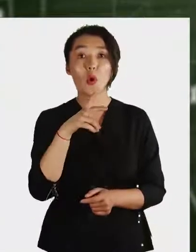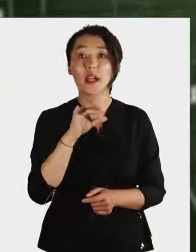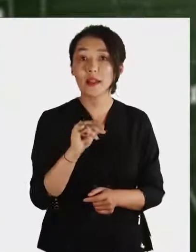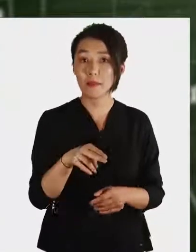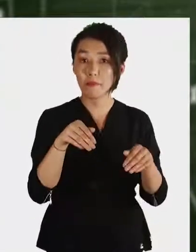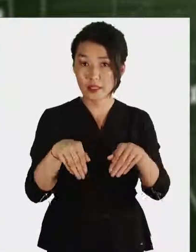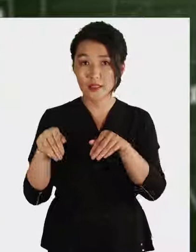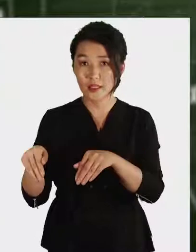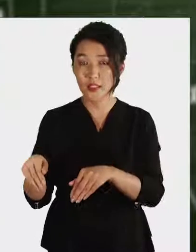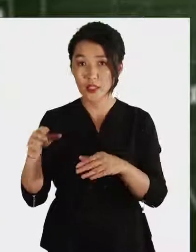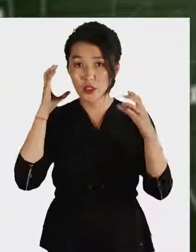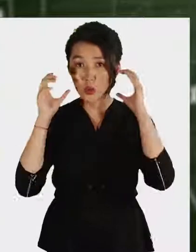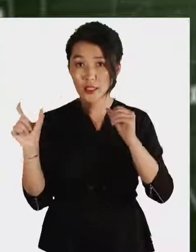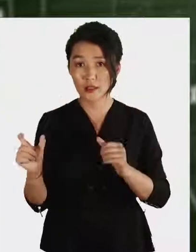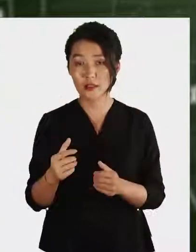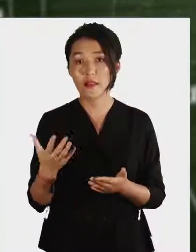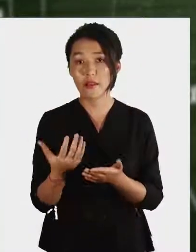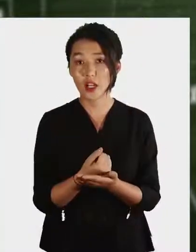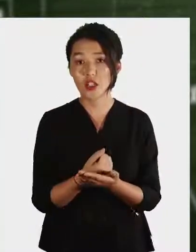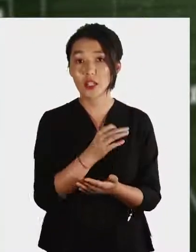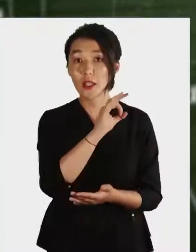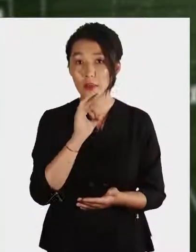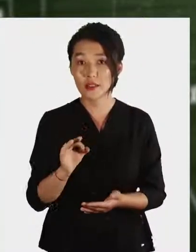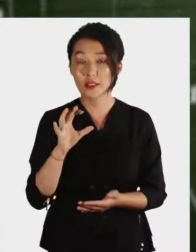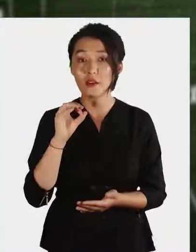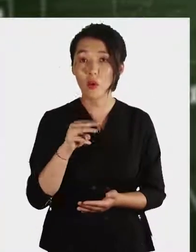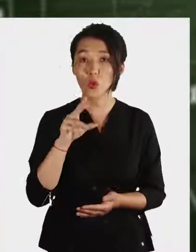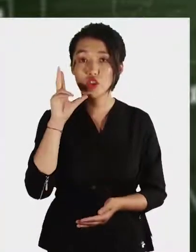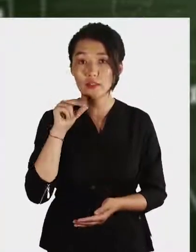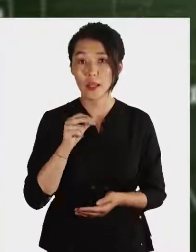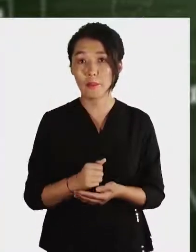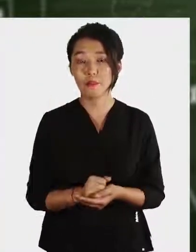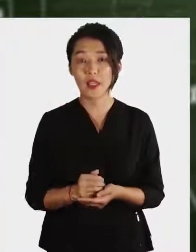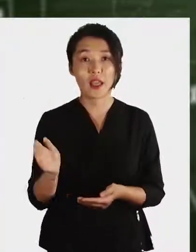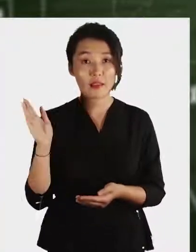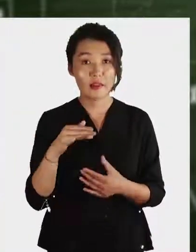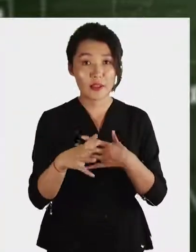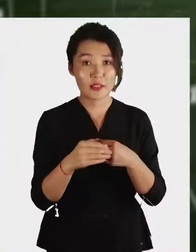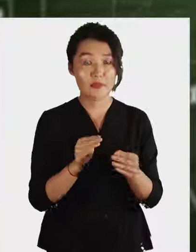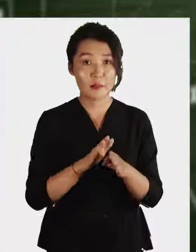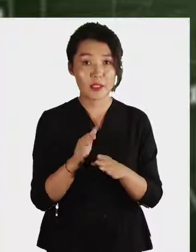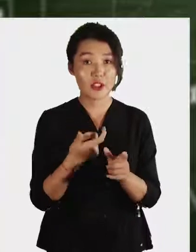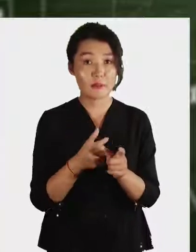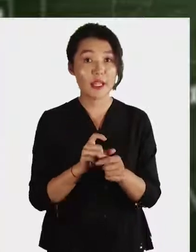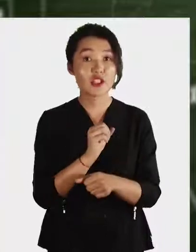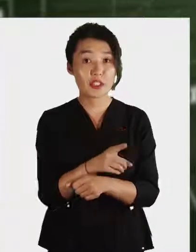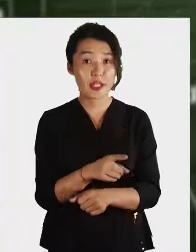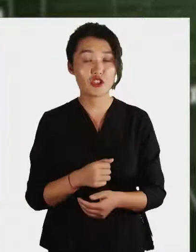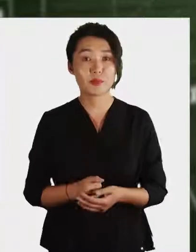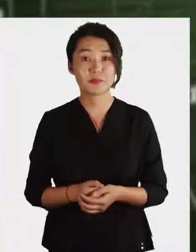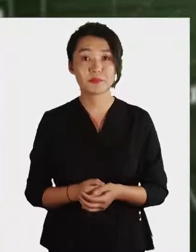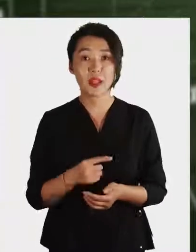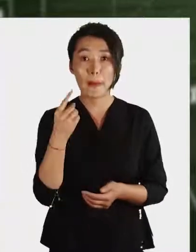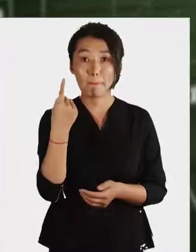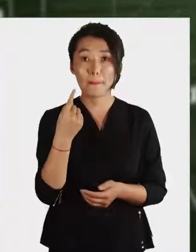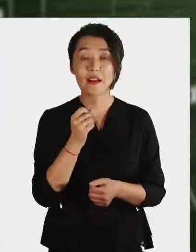студенты? Нахождение процентов от числа. И давайте с вами решим эти задачи.